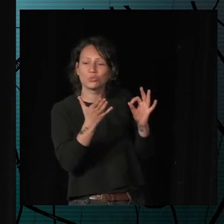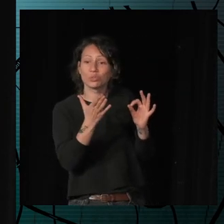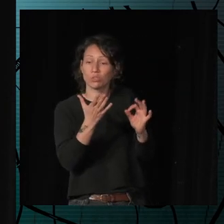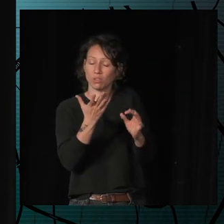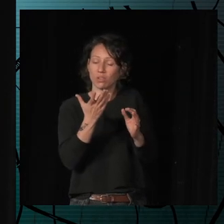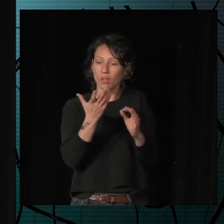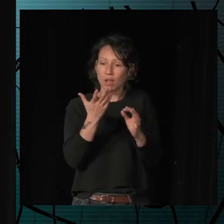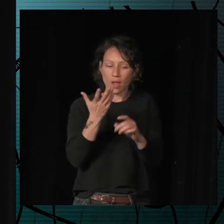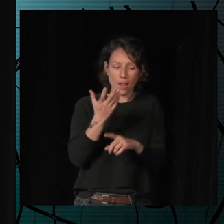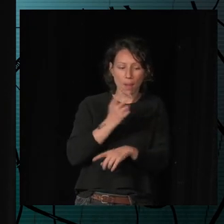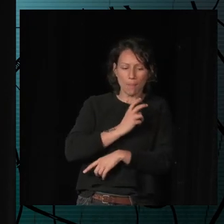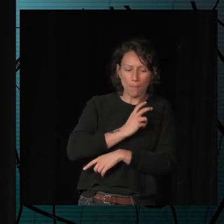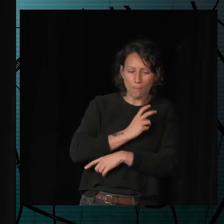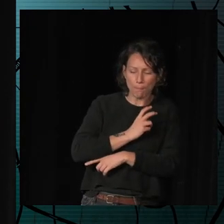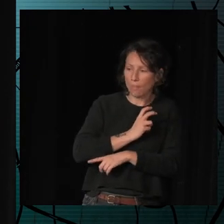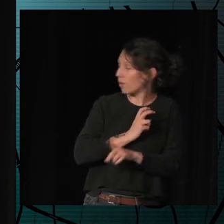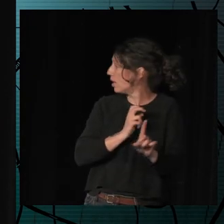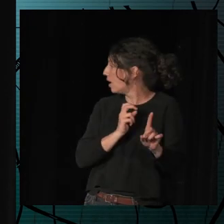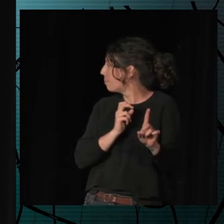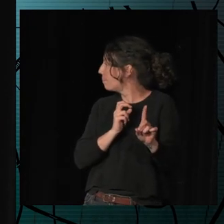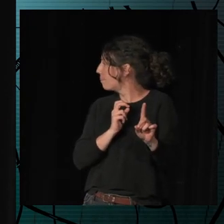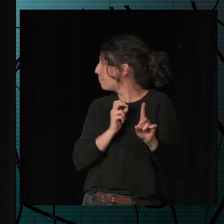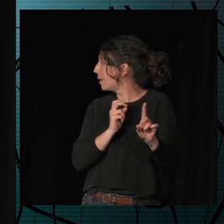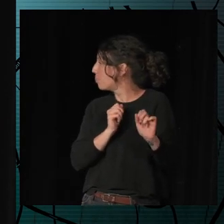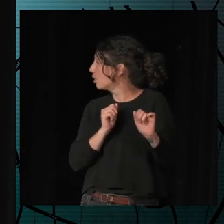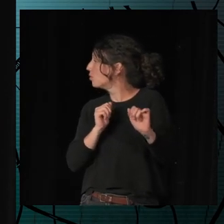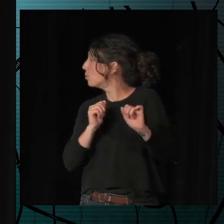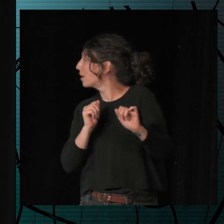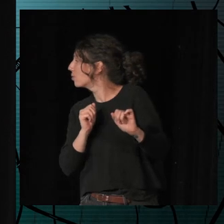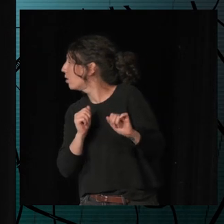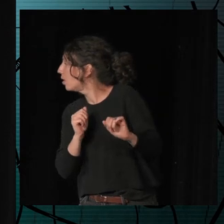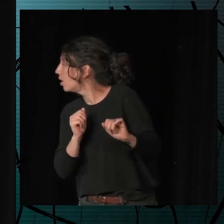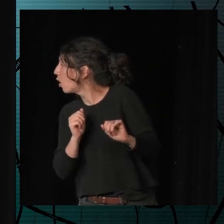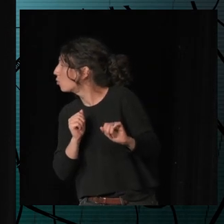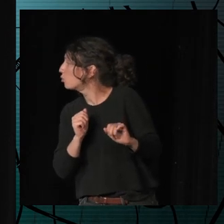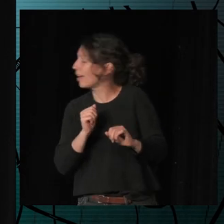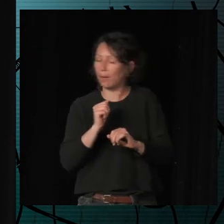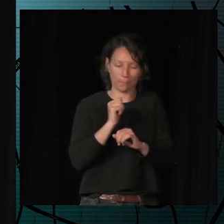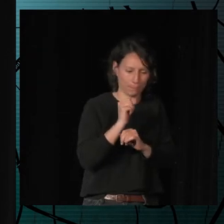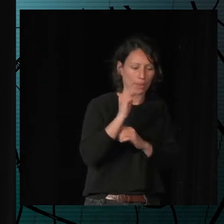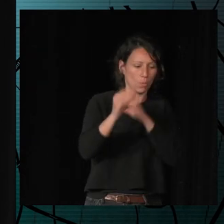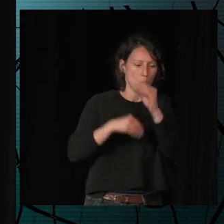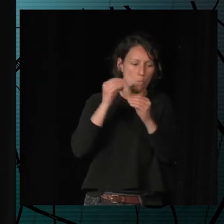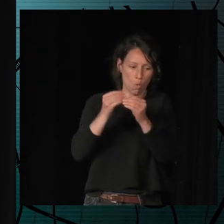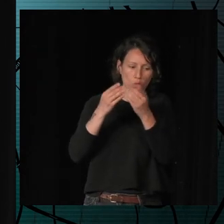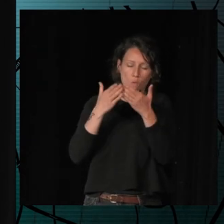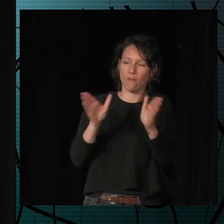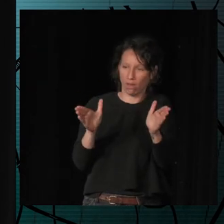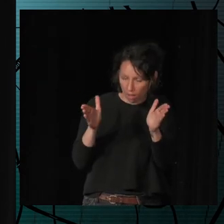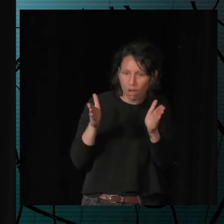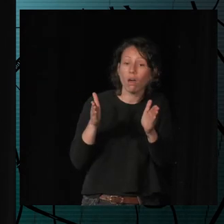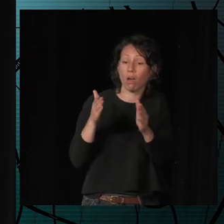peur au monde ouvert justement donc des lieux théoriquement on n pas envie d'être dans le cas des des en monde ouvert pardon ouais des jeux en monde